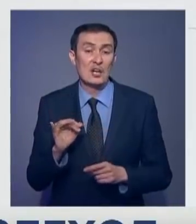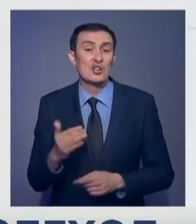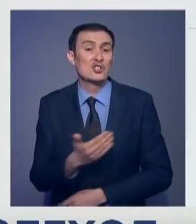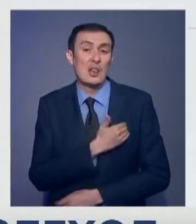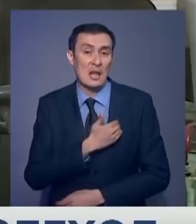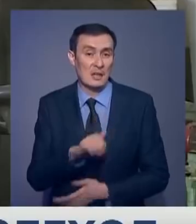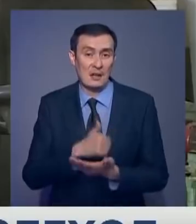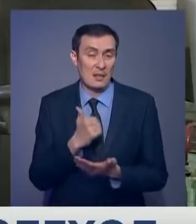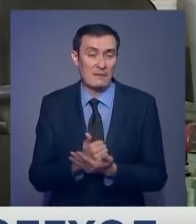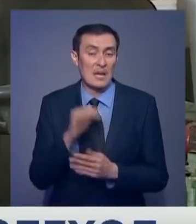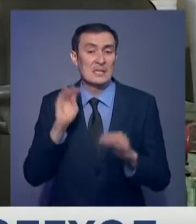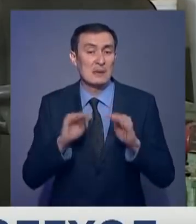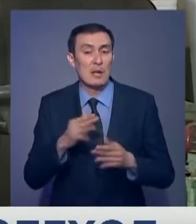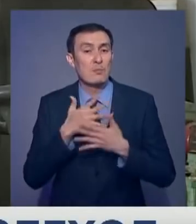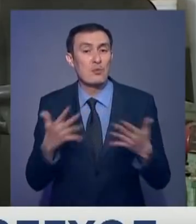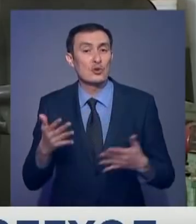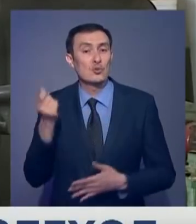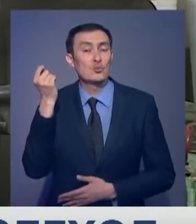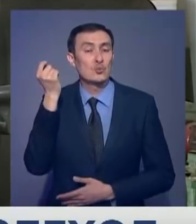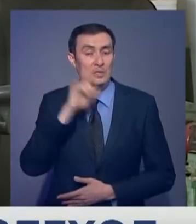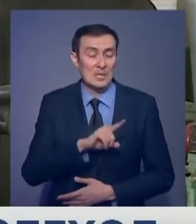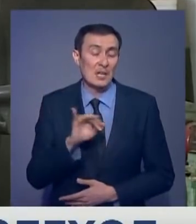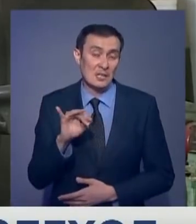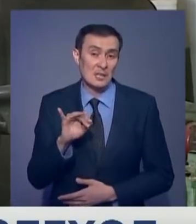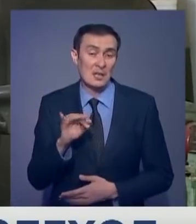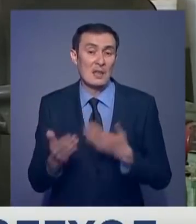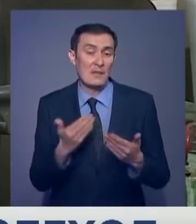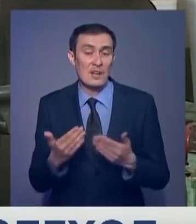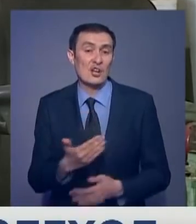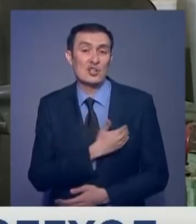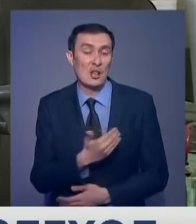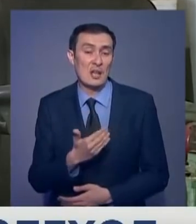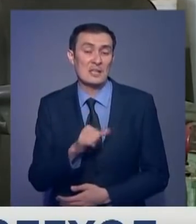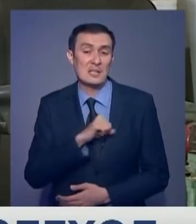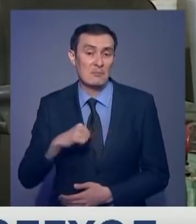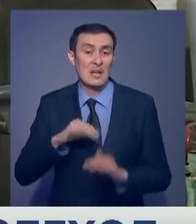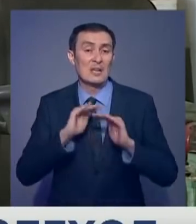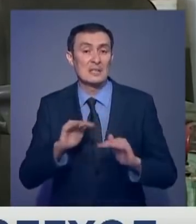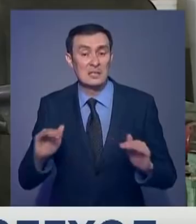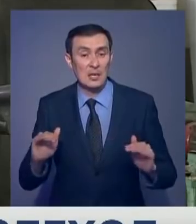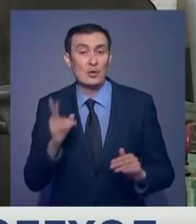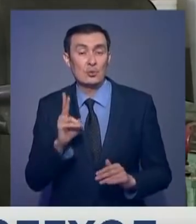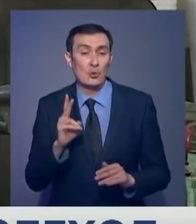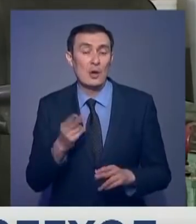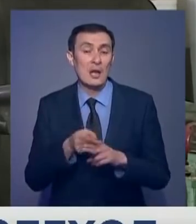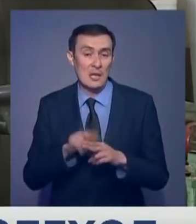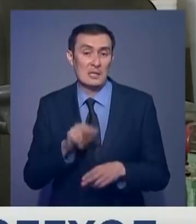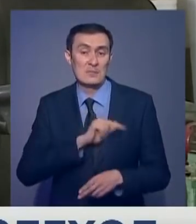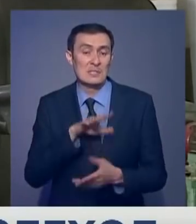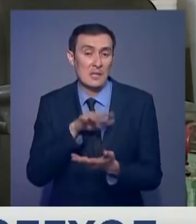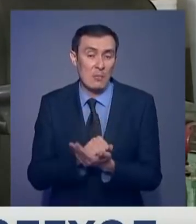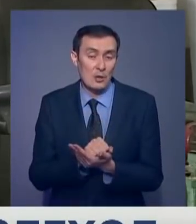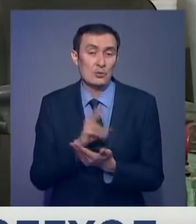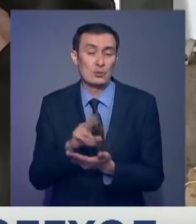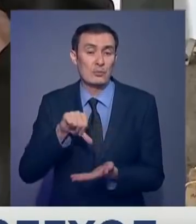желание собрать, узнать большего. И третье, наверное, это заинтересованность немножко детей, которые вот этим тоже здесь и занимаются,